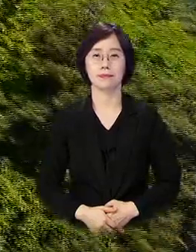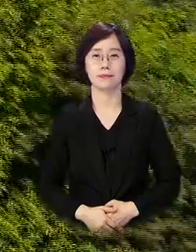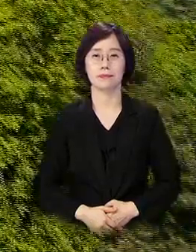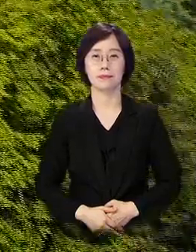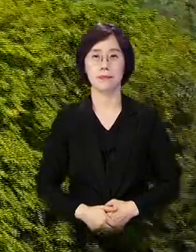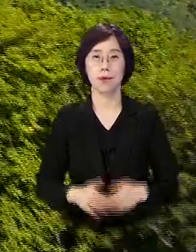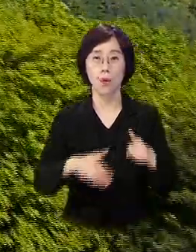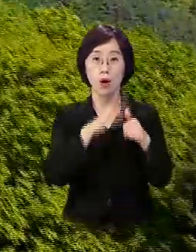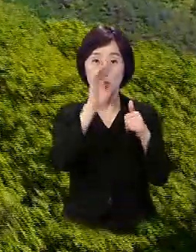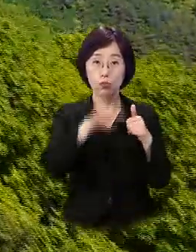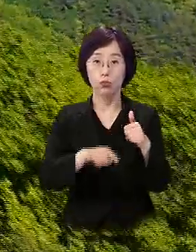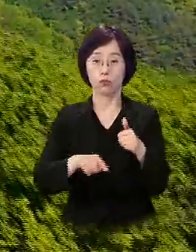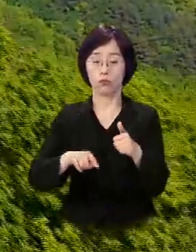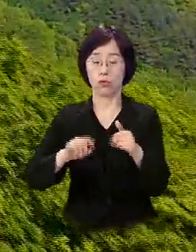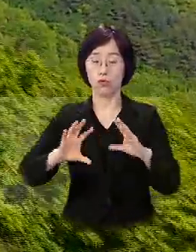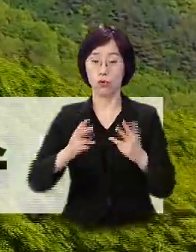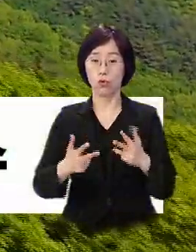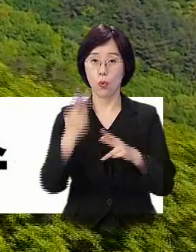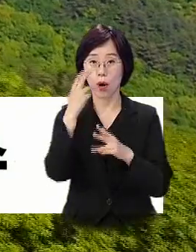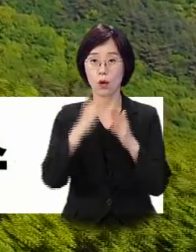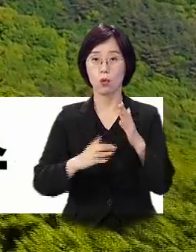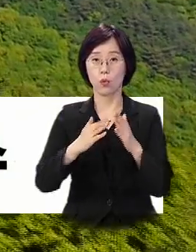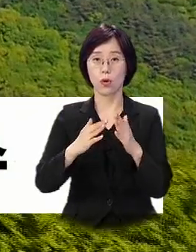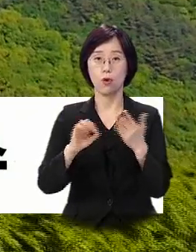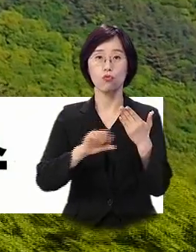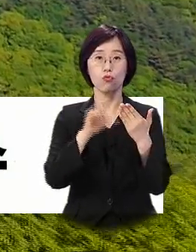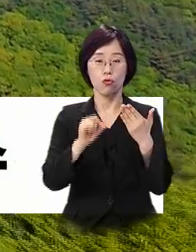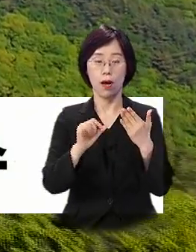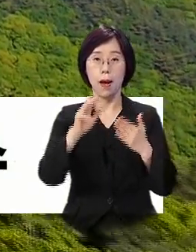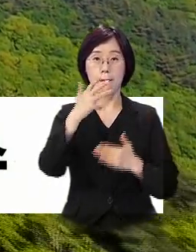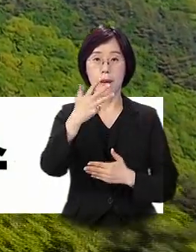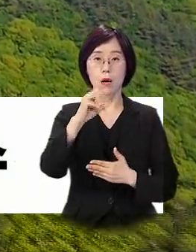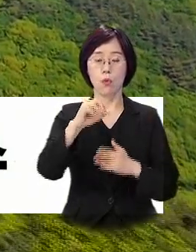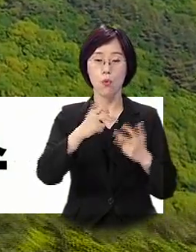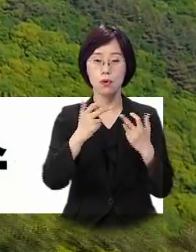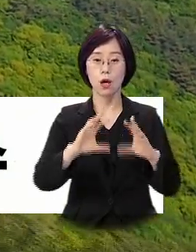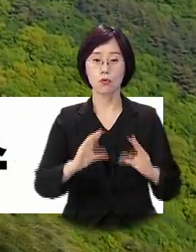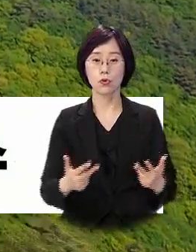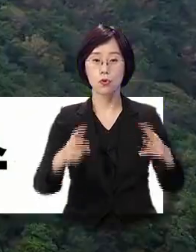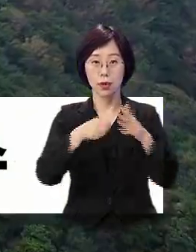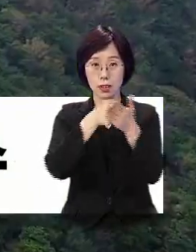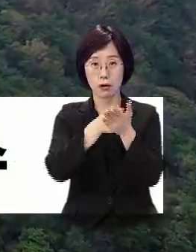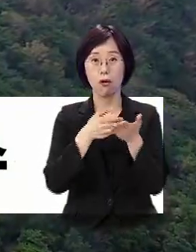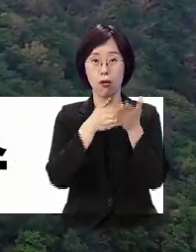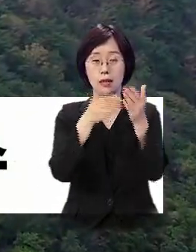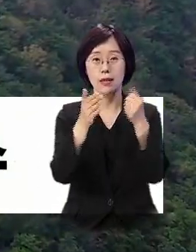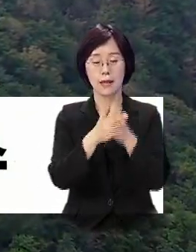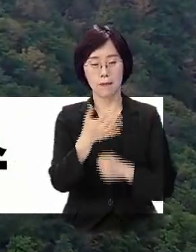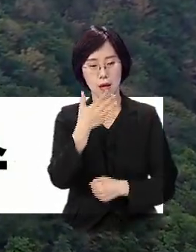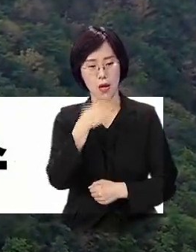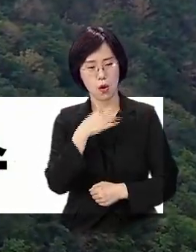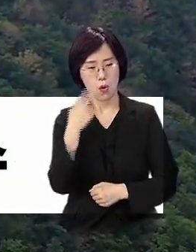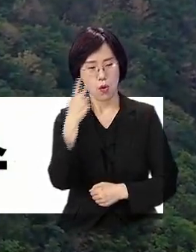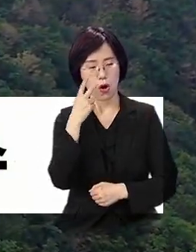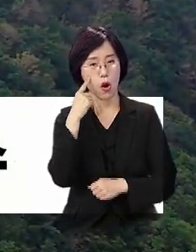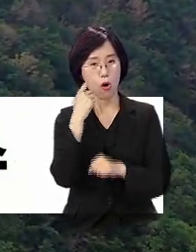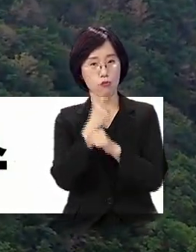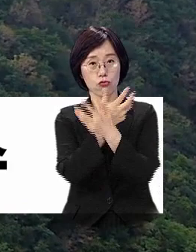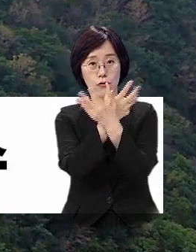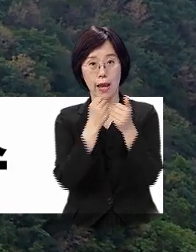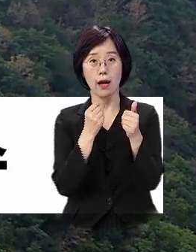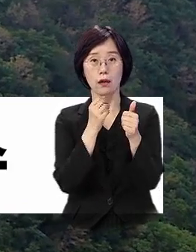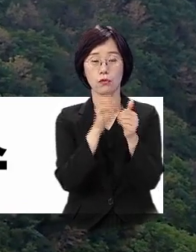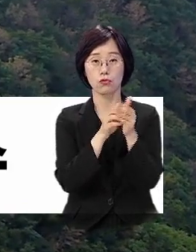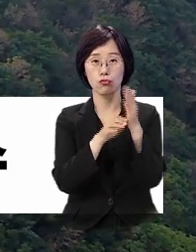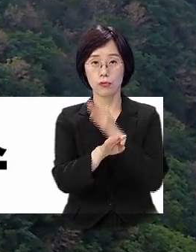광 정부와 국립공원 관리공단 은 다음달 팔공산 국립공원 지정 그 위에 따른 타당성 조사 용역 계약을 맺고